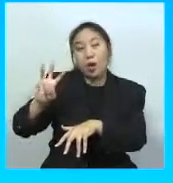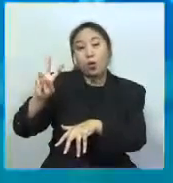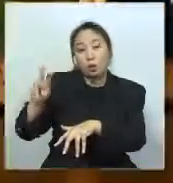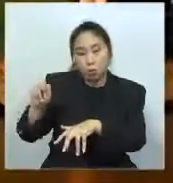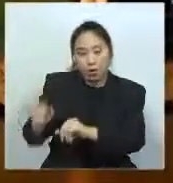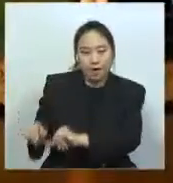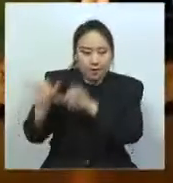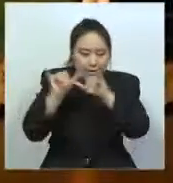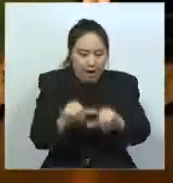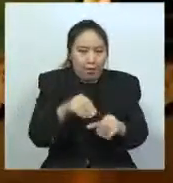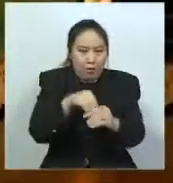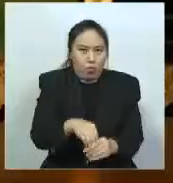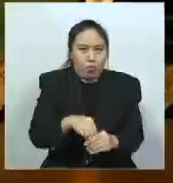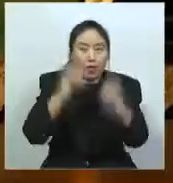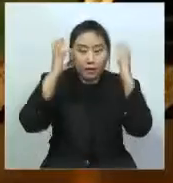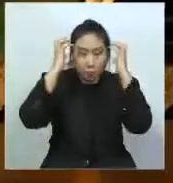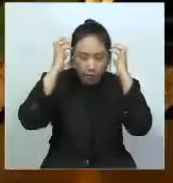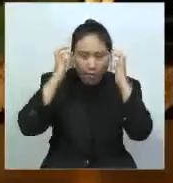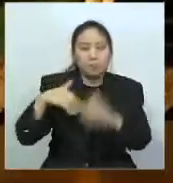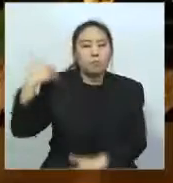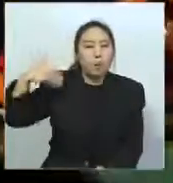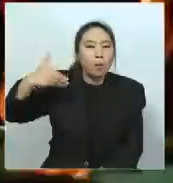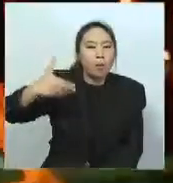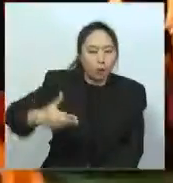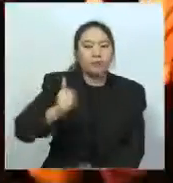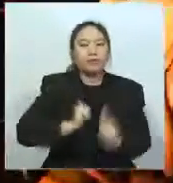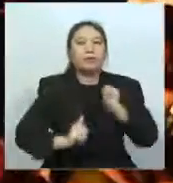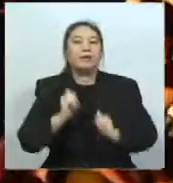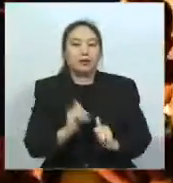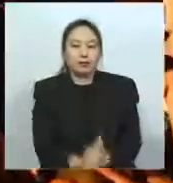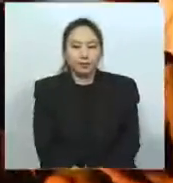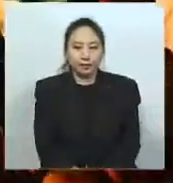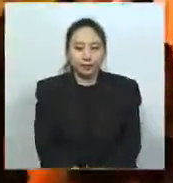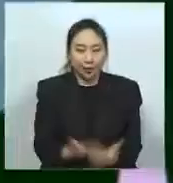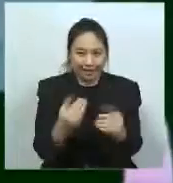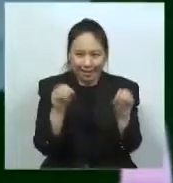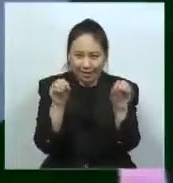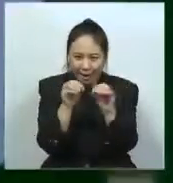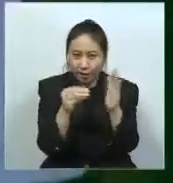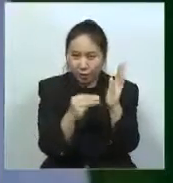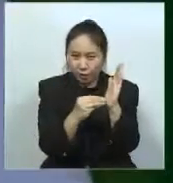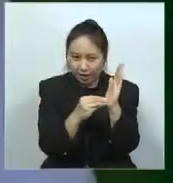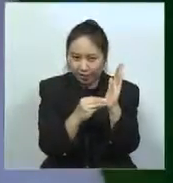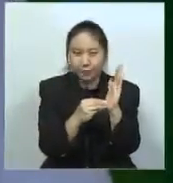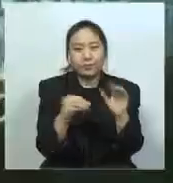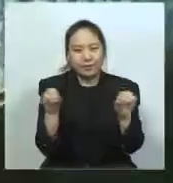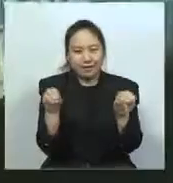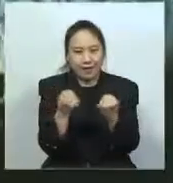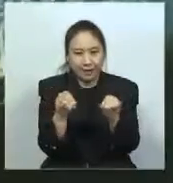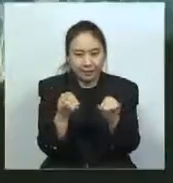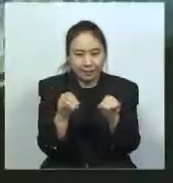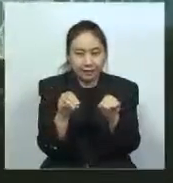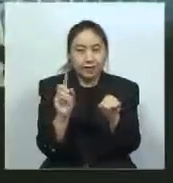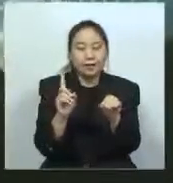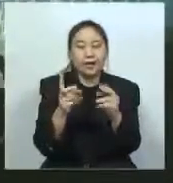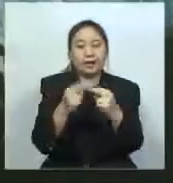กรากอยู่ในจังหวัดสระบุรีมาจนถึงทุกวันนี้ค ่ ะ ขยับเข้ามาใกล้กรุงเทพมหานครอีกหน่อยนึงนะคะที่